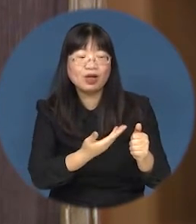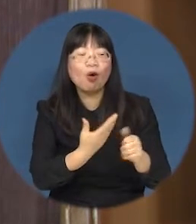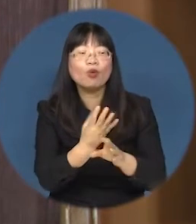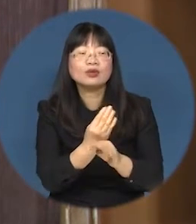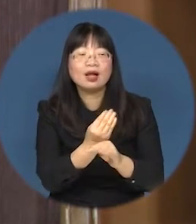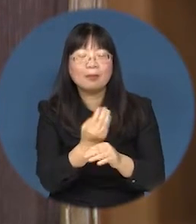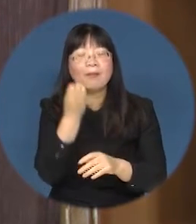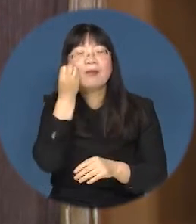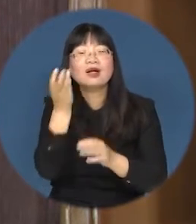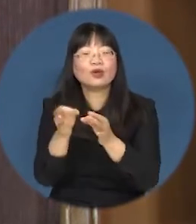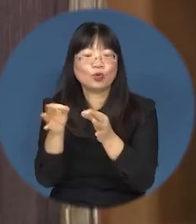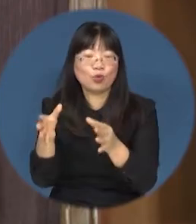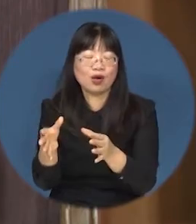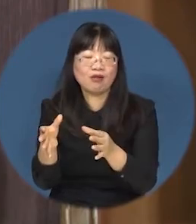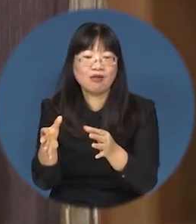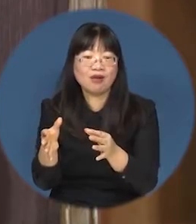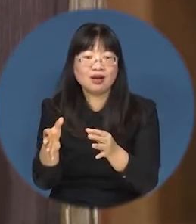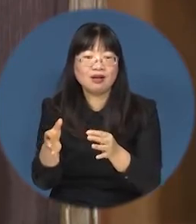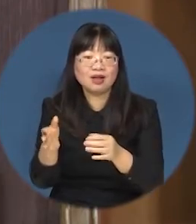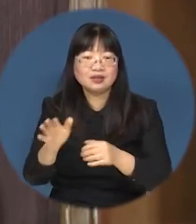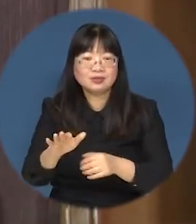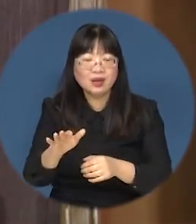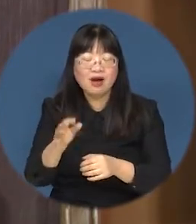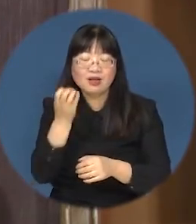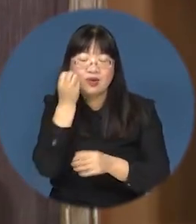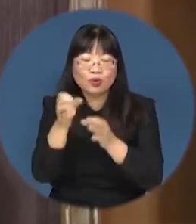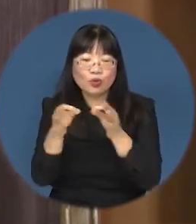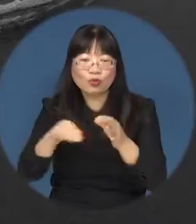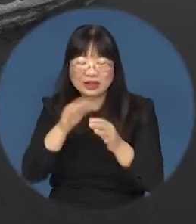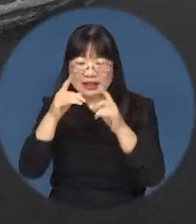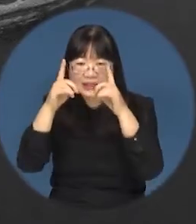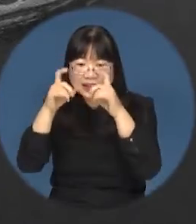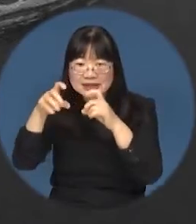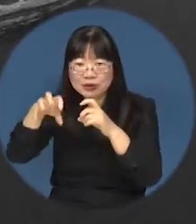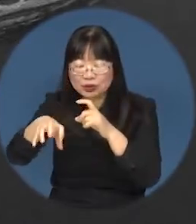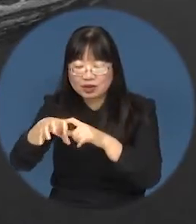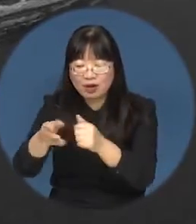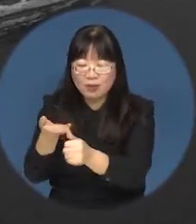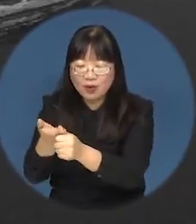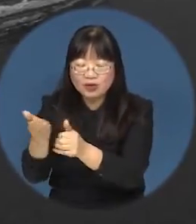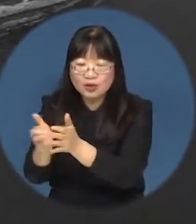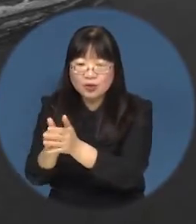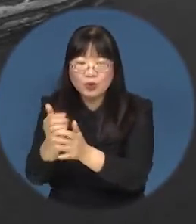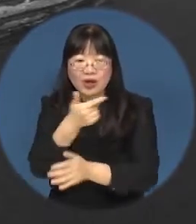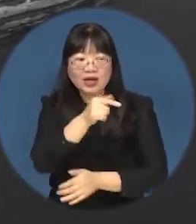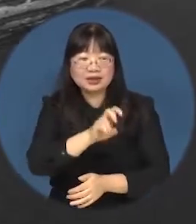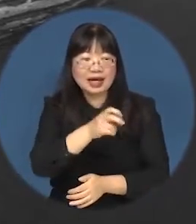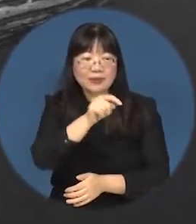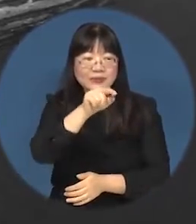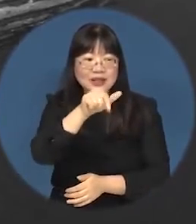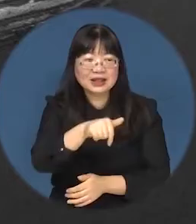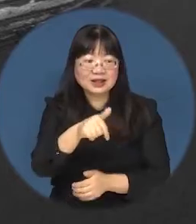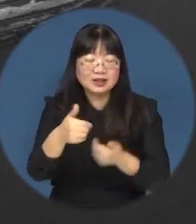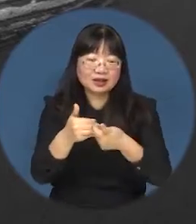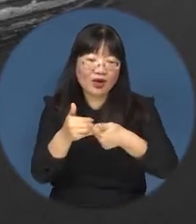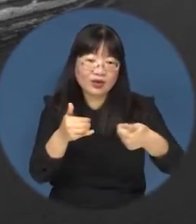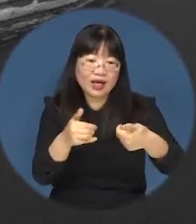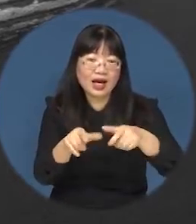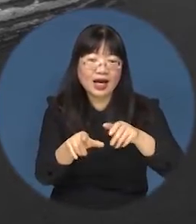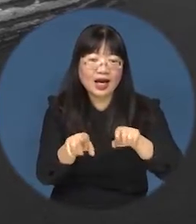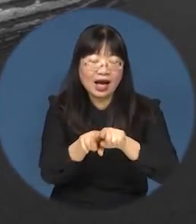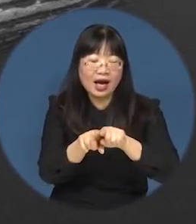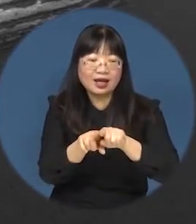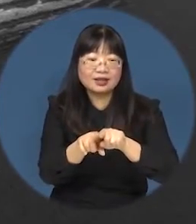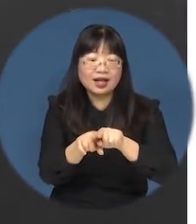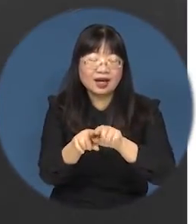근데 4개월 동안 우리 사진 찍는 데서 먹이고 예. 그다음에 얘가 남극으로 떠날 때가 되면은 같이 떠나죠.